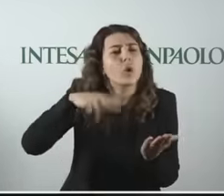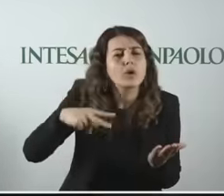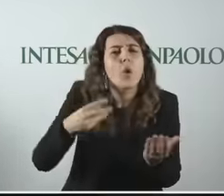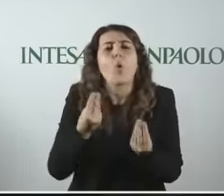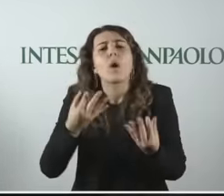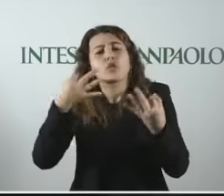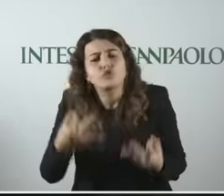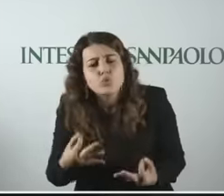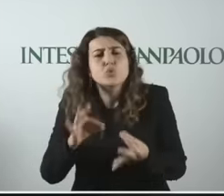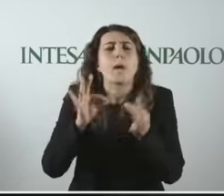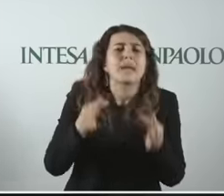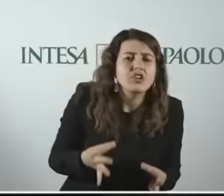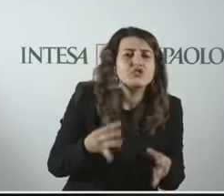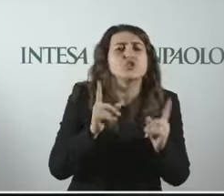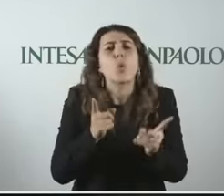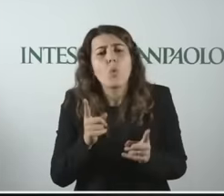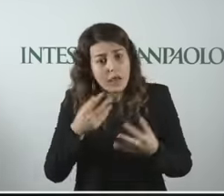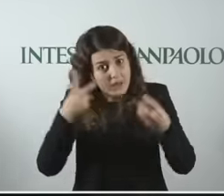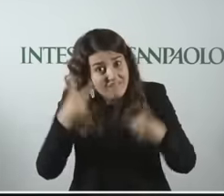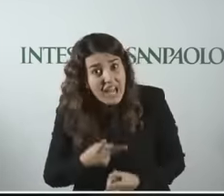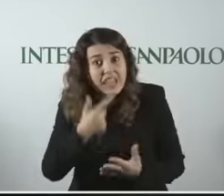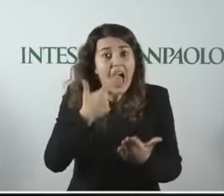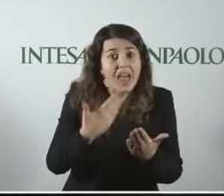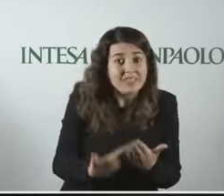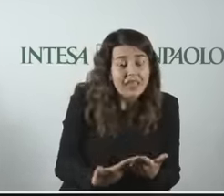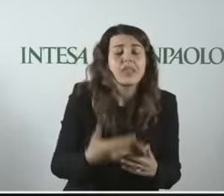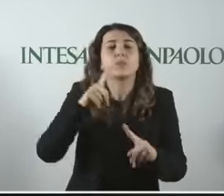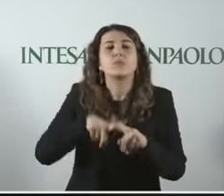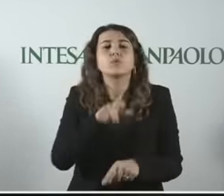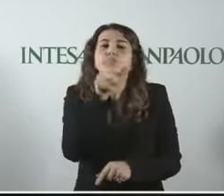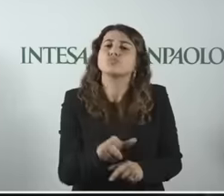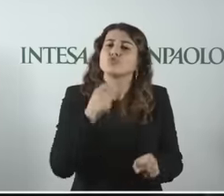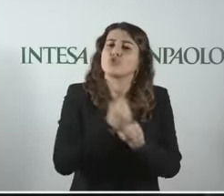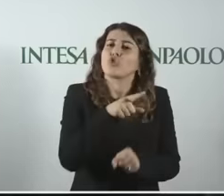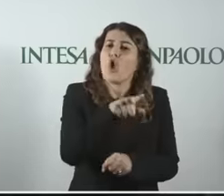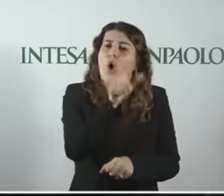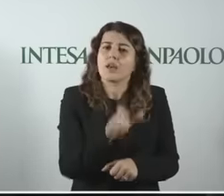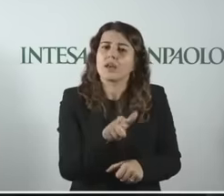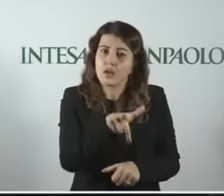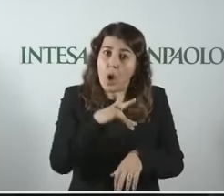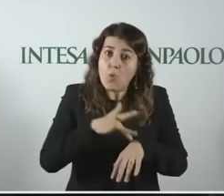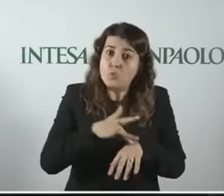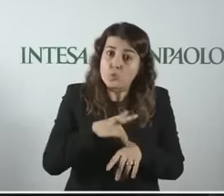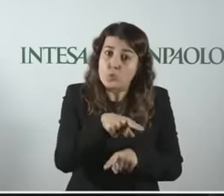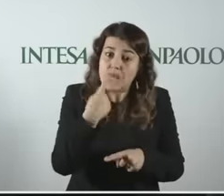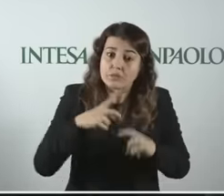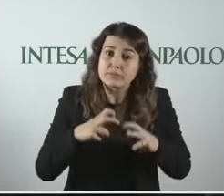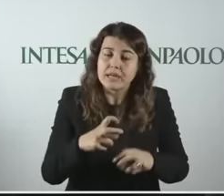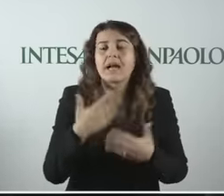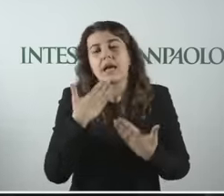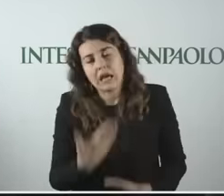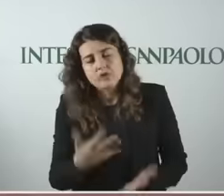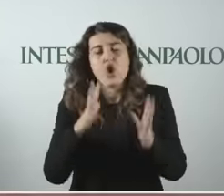precise quanto fossero precise e attendibili e se a lei come storico siano mai state utili come fonte grazie Complimenti per il